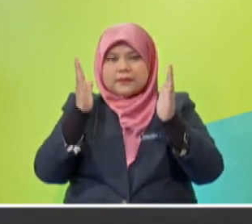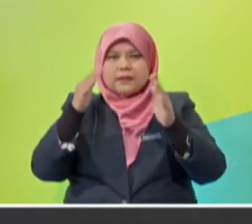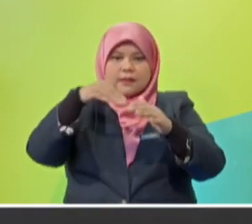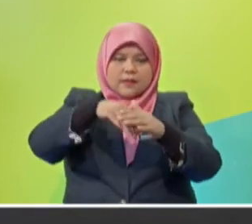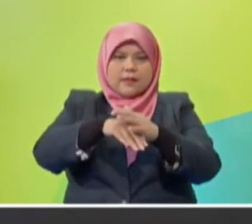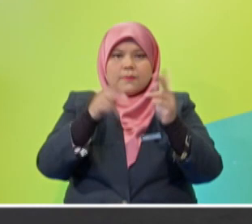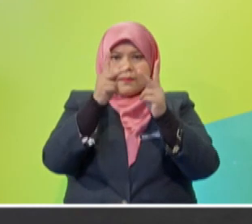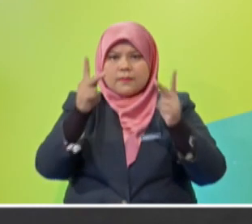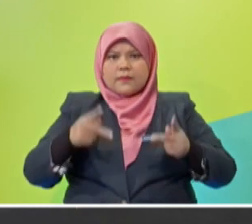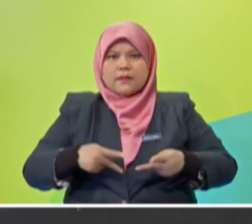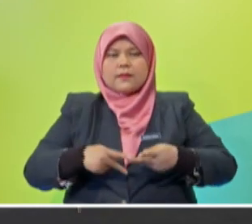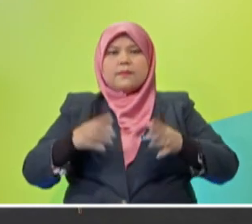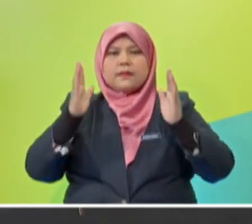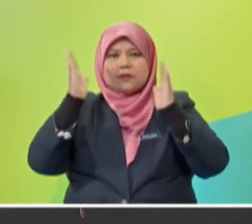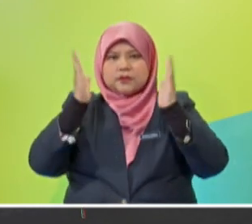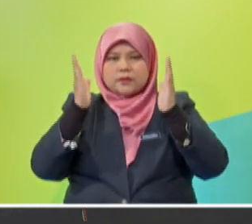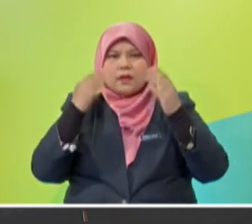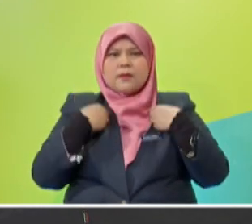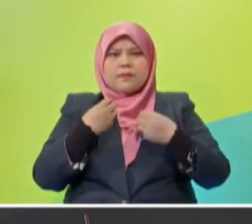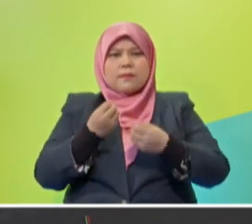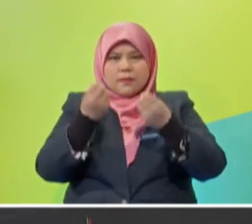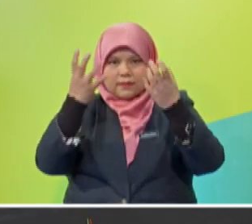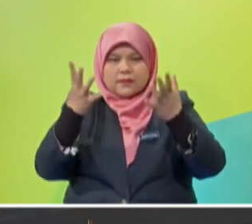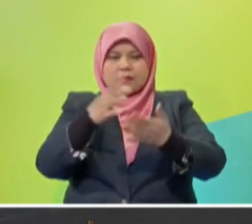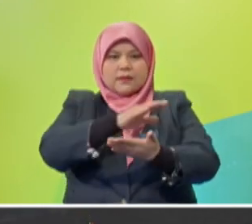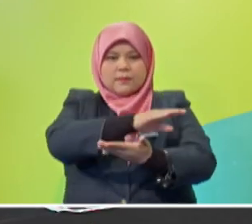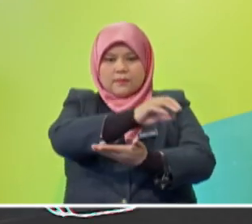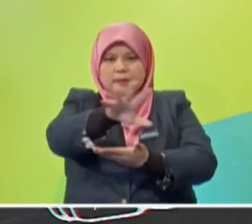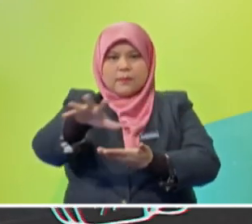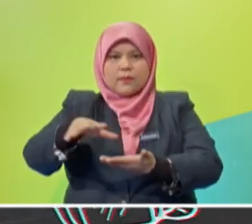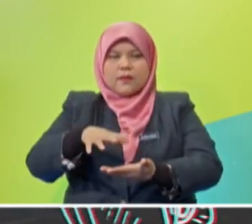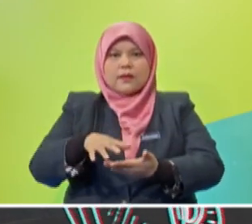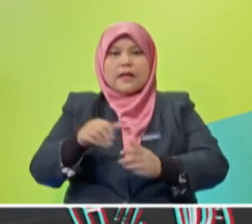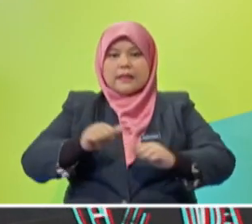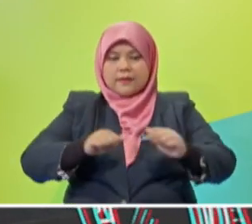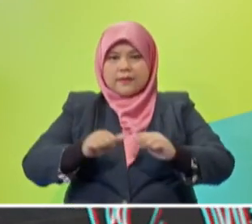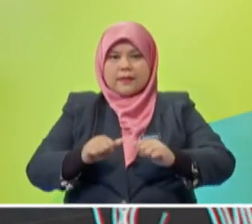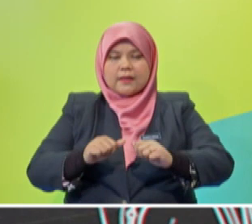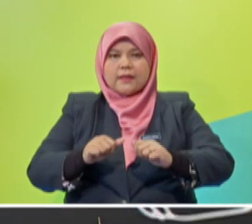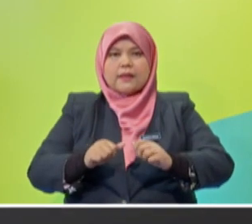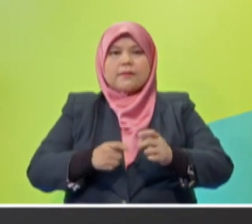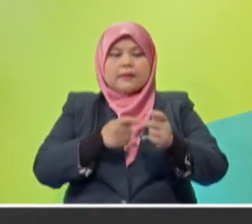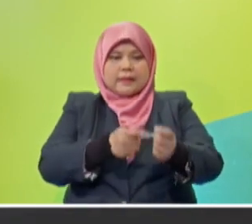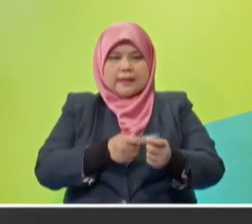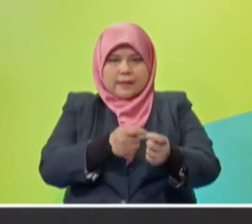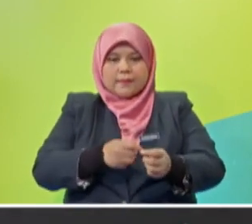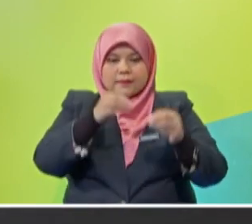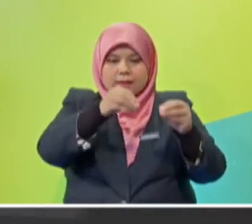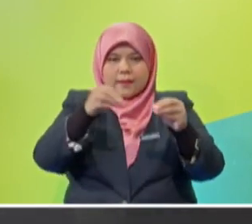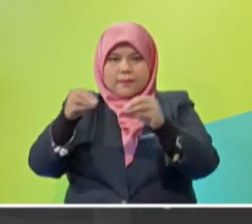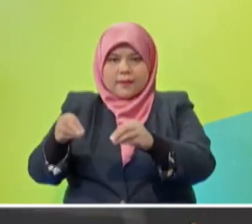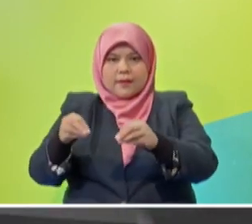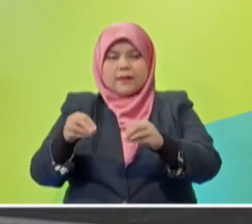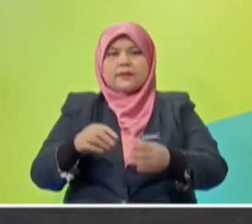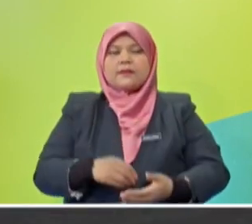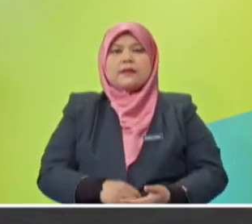Malaysia ini terdapat beberapa taburan bagi aktiviti tanaman pertanian. Okey, kalau kita lihat di bahagian